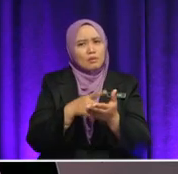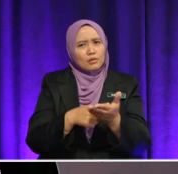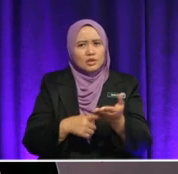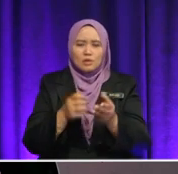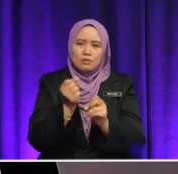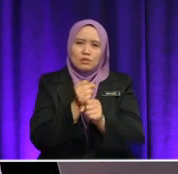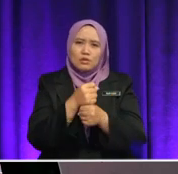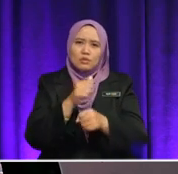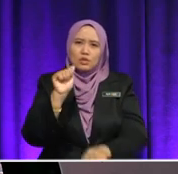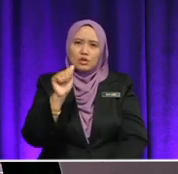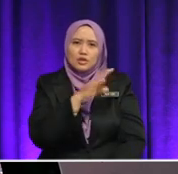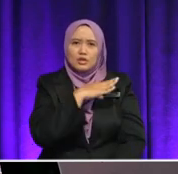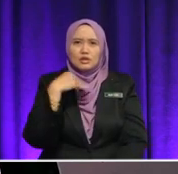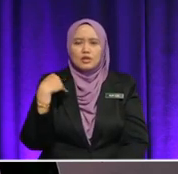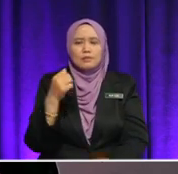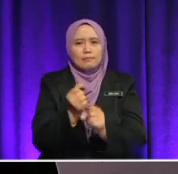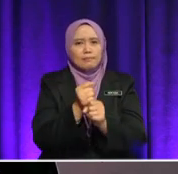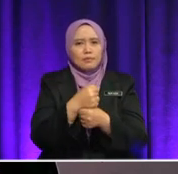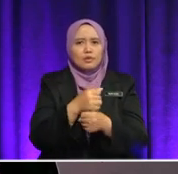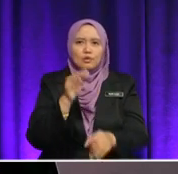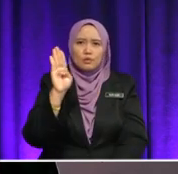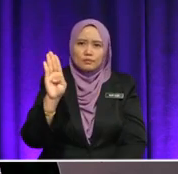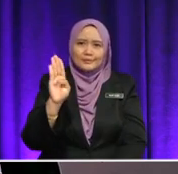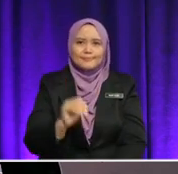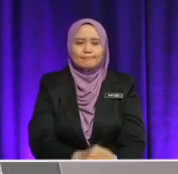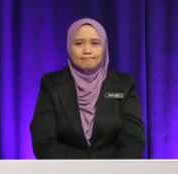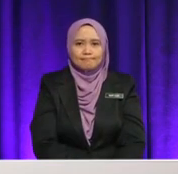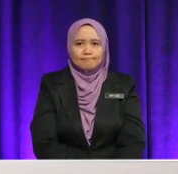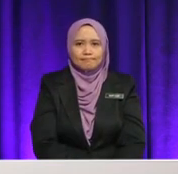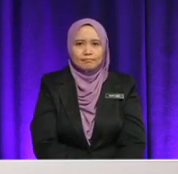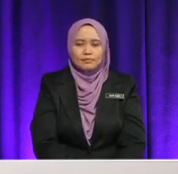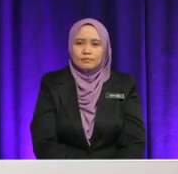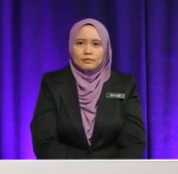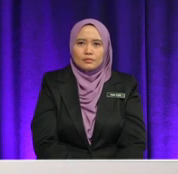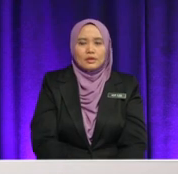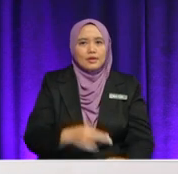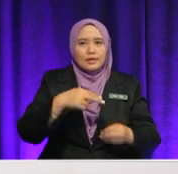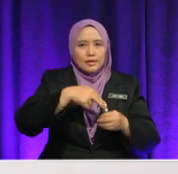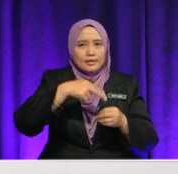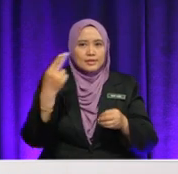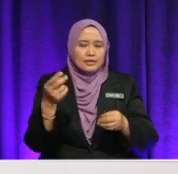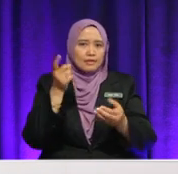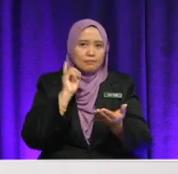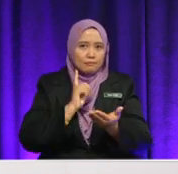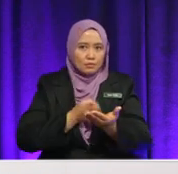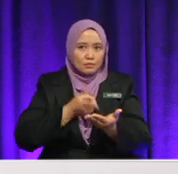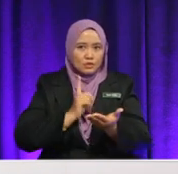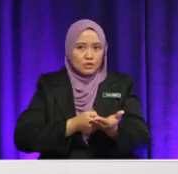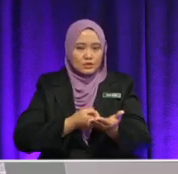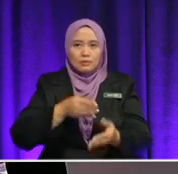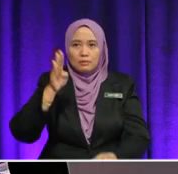bentuk B cadangan yang dihasilkan melalui perbincangan 46 orang ahli kita